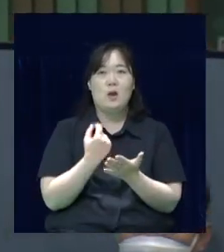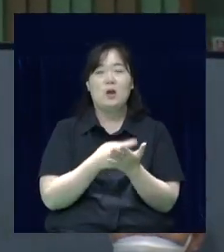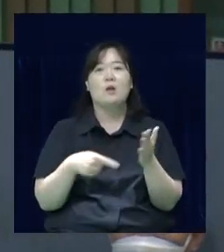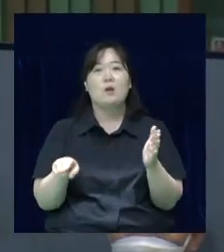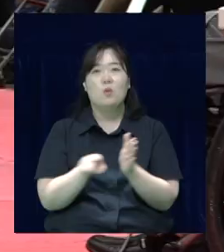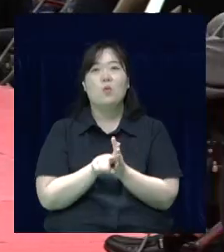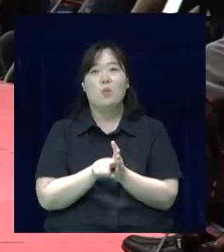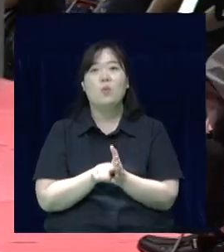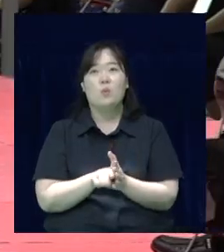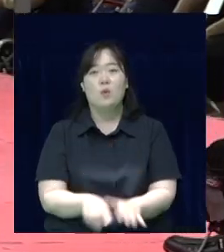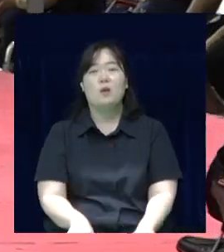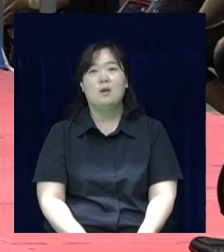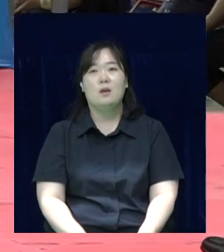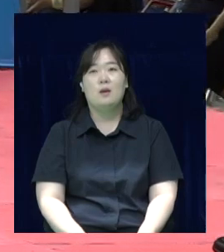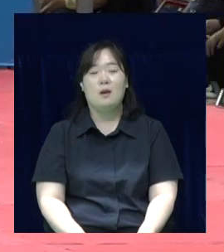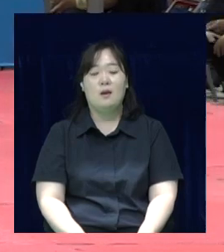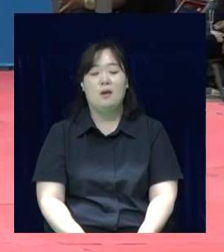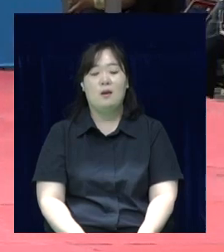계속해서